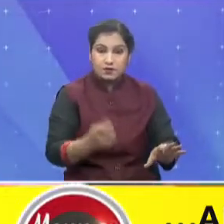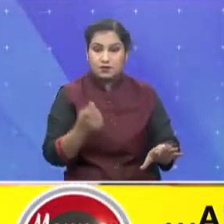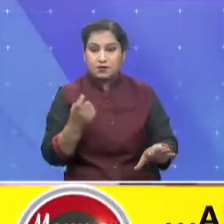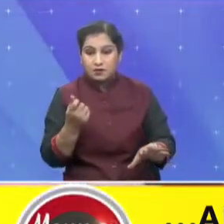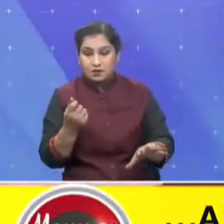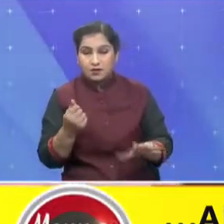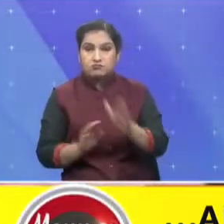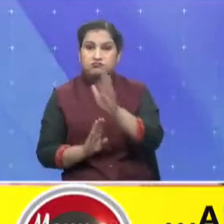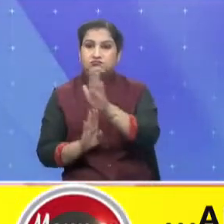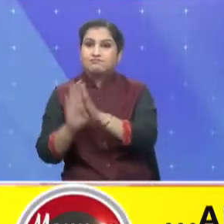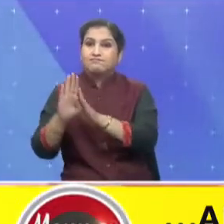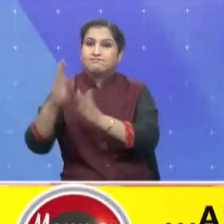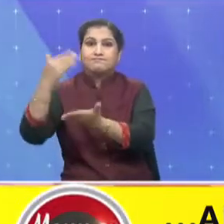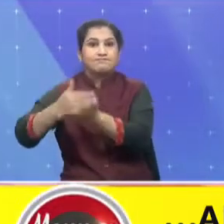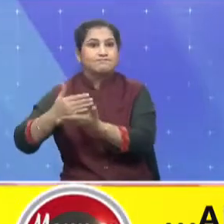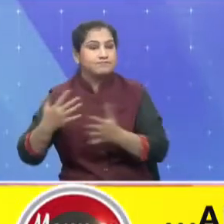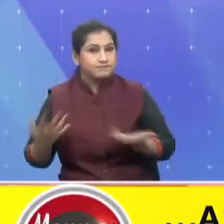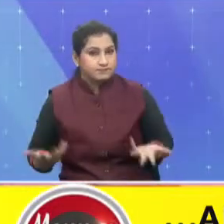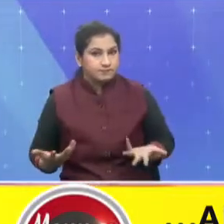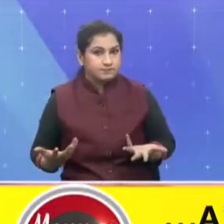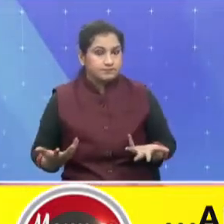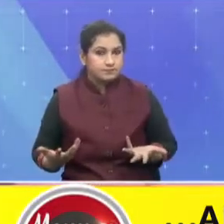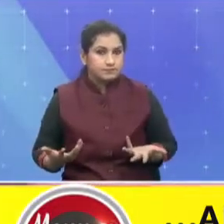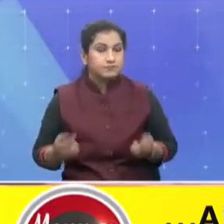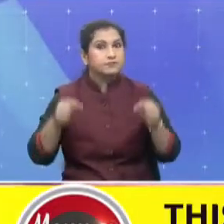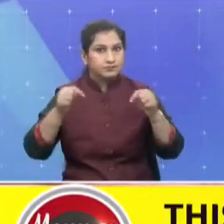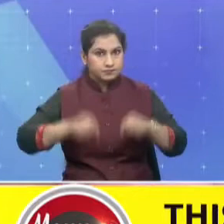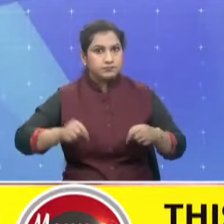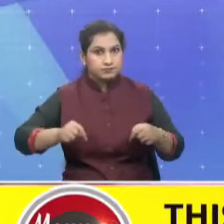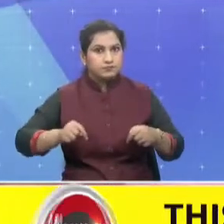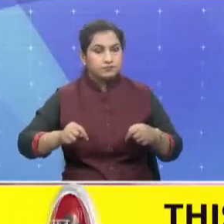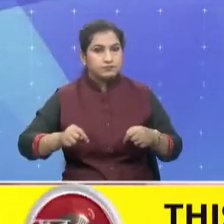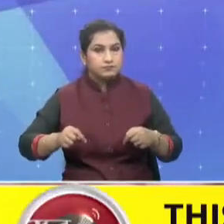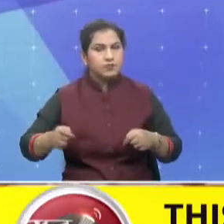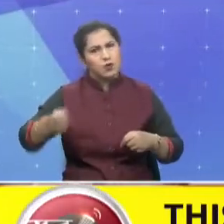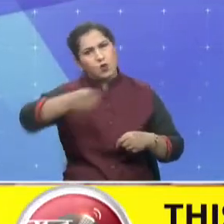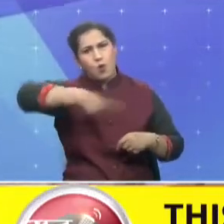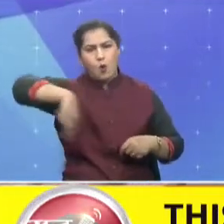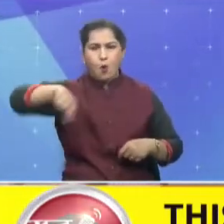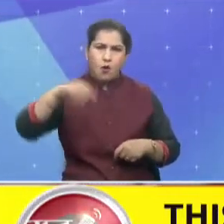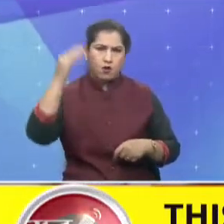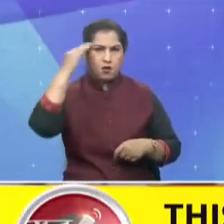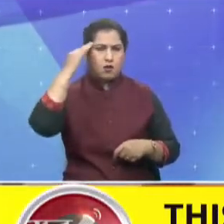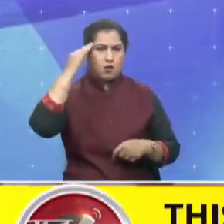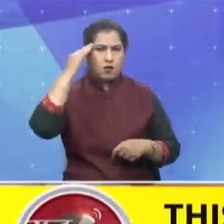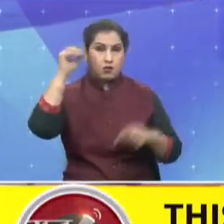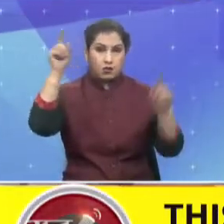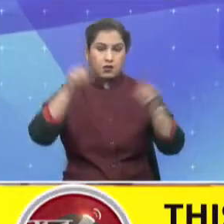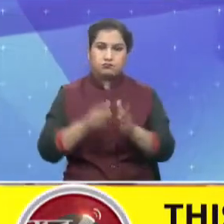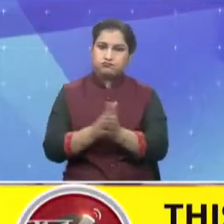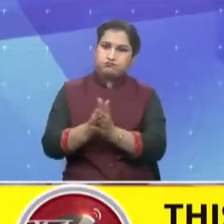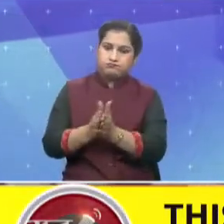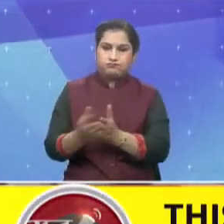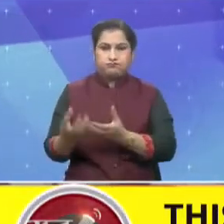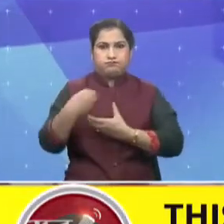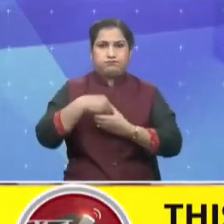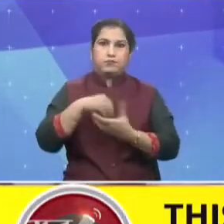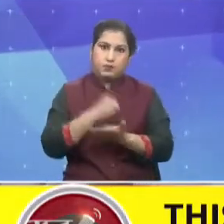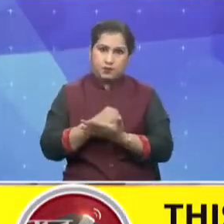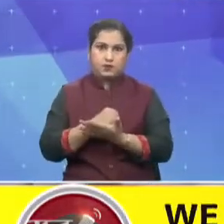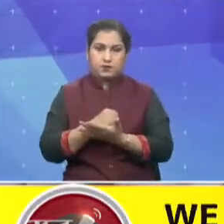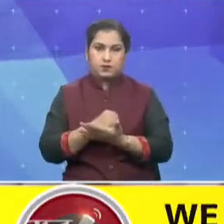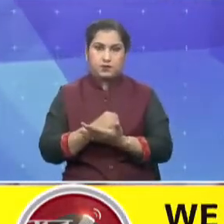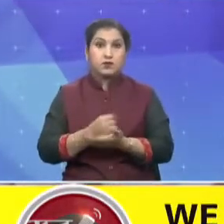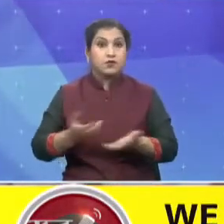और प्रगति के रास्ते बंद हो जाते हैं। ये बात हम सब देशवासियों के लिए प्रेरणा है।